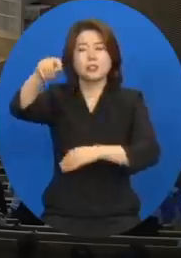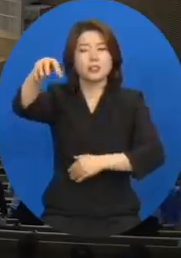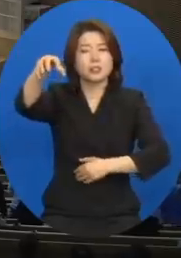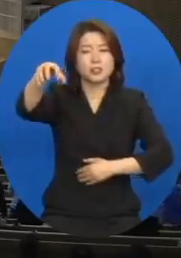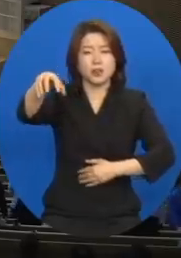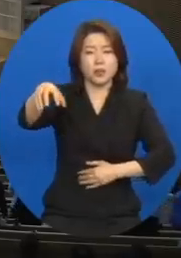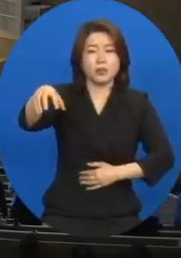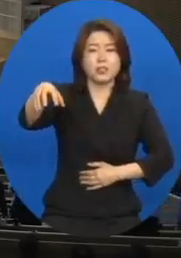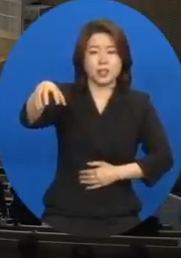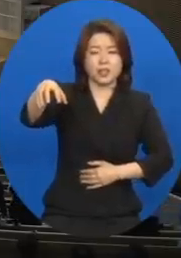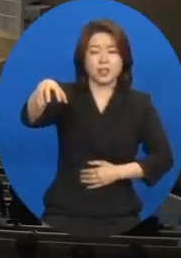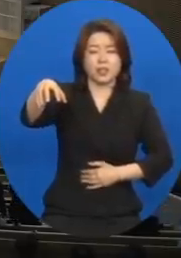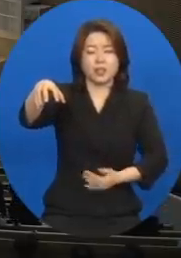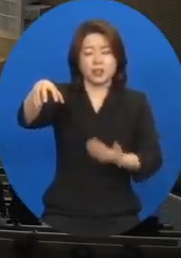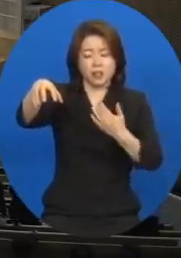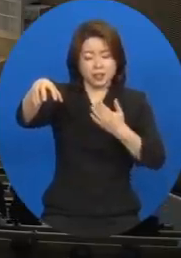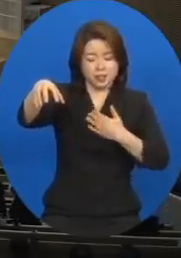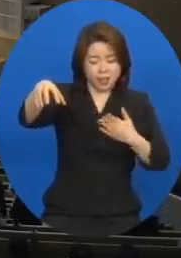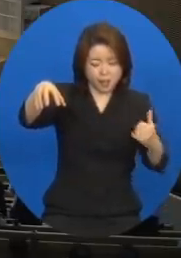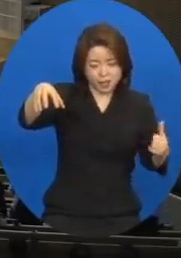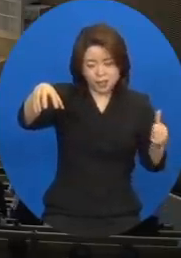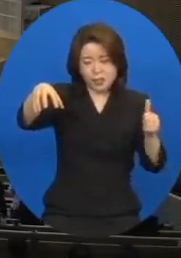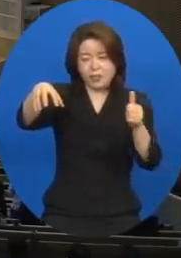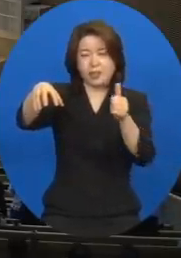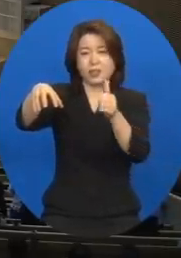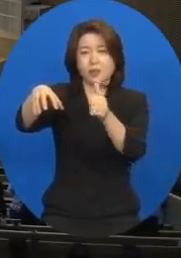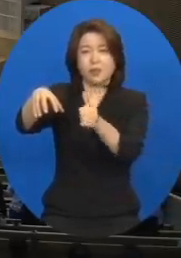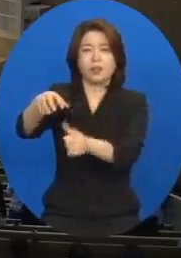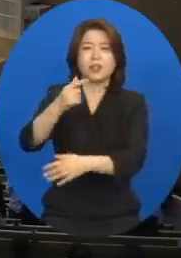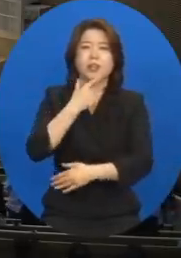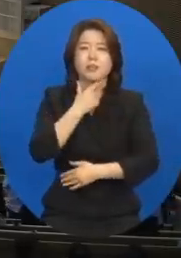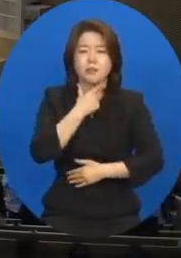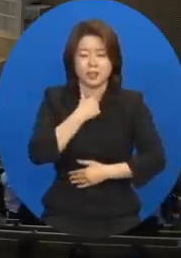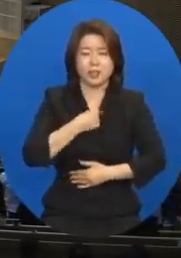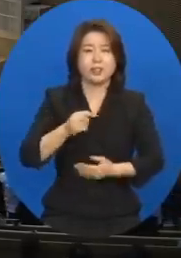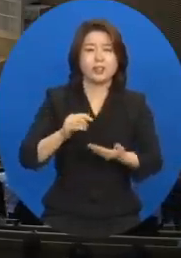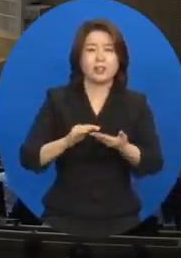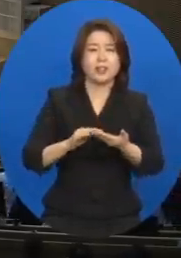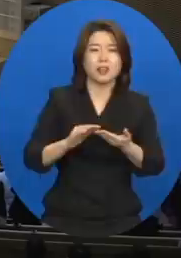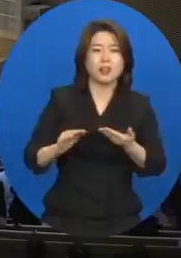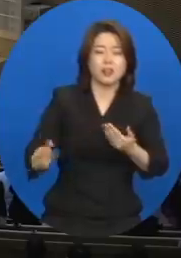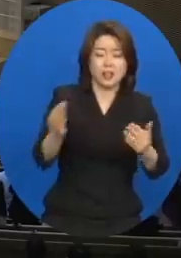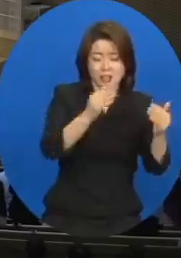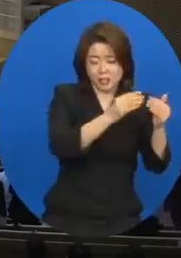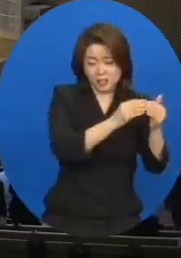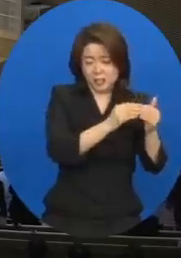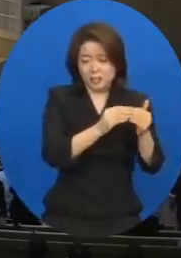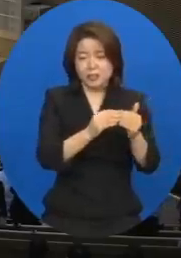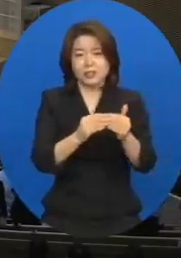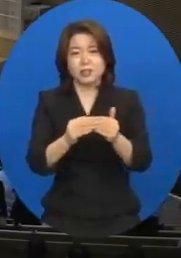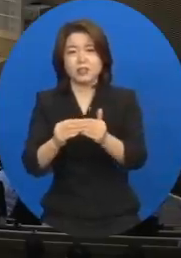뜻하신 그곳에 나 있기 원합니다.